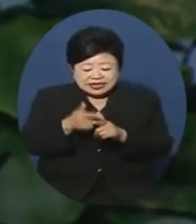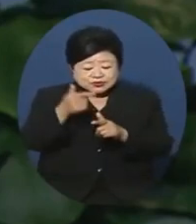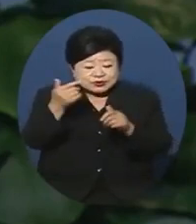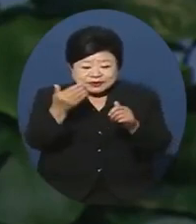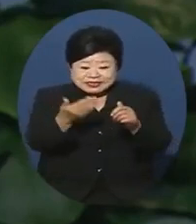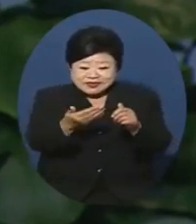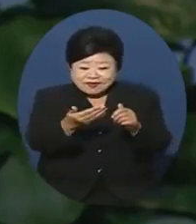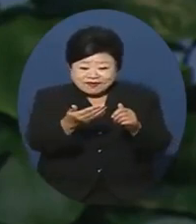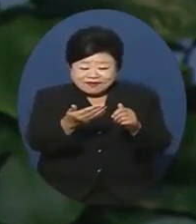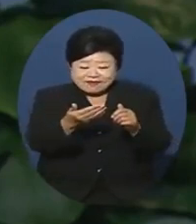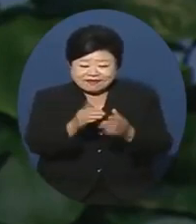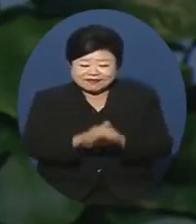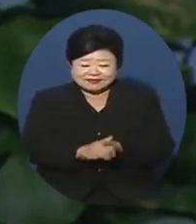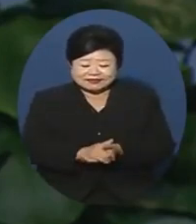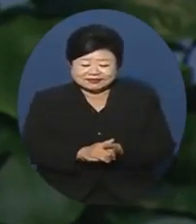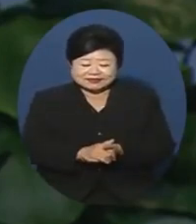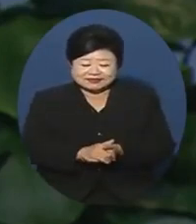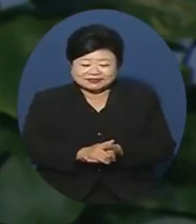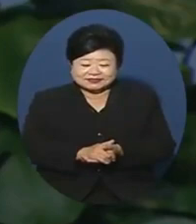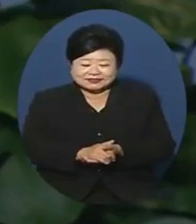예수님께서